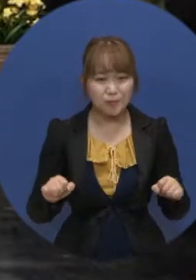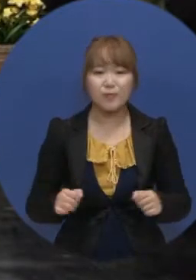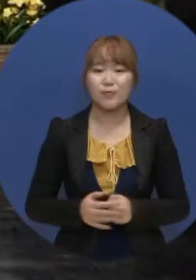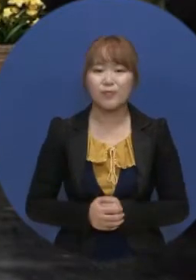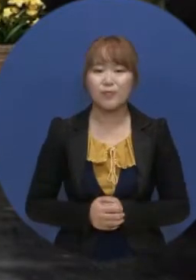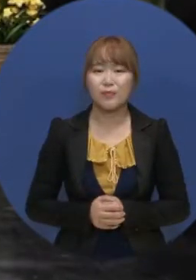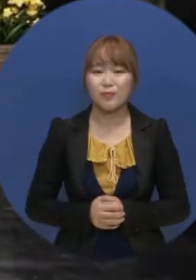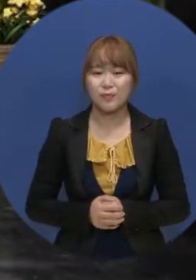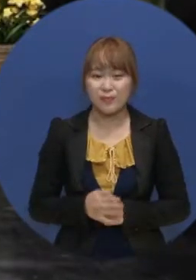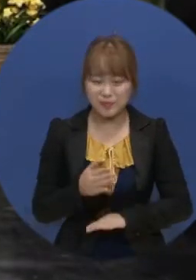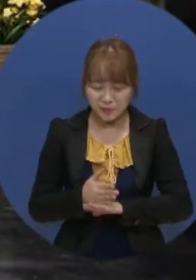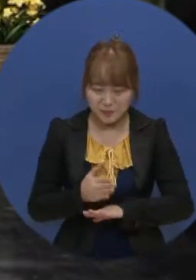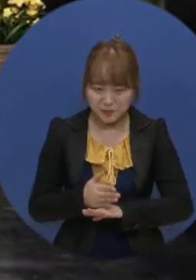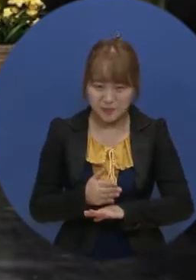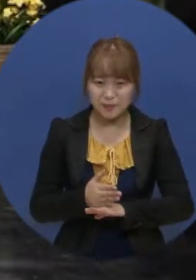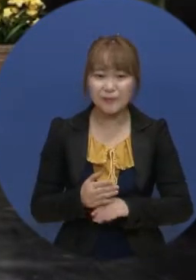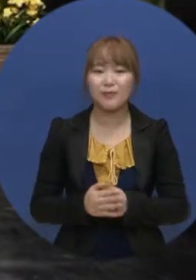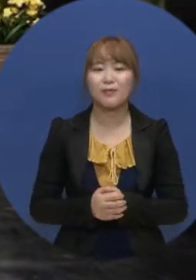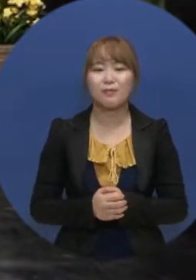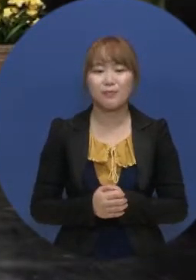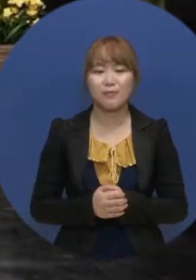네. 감사합니다. 네.